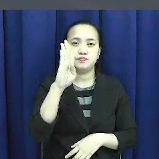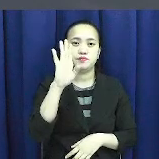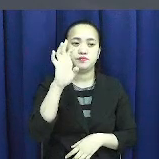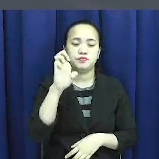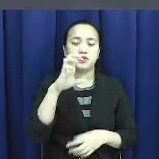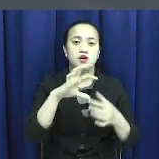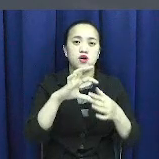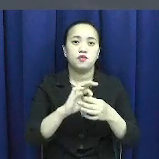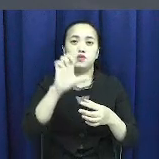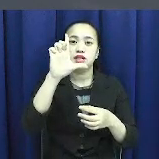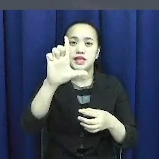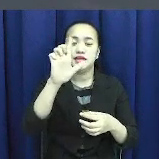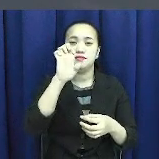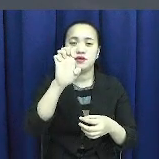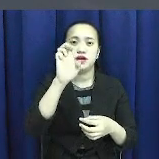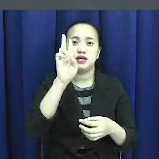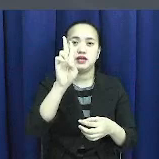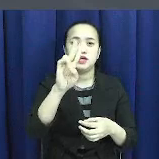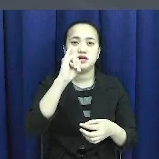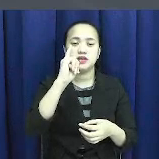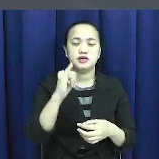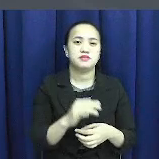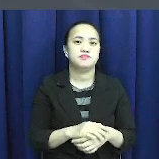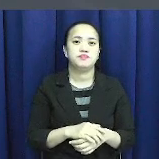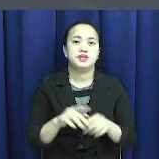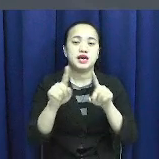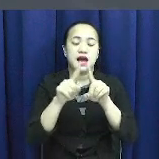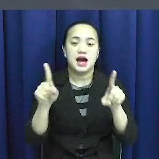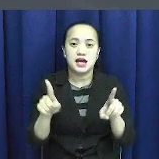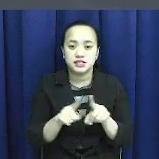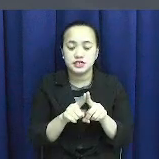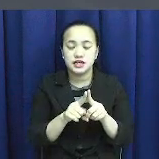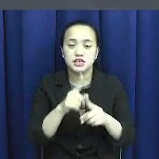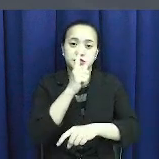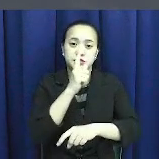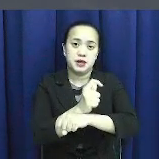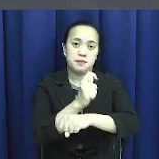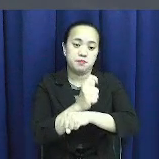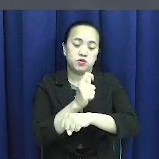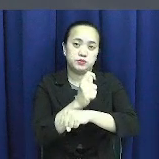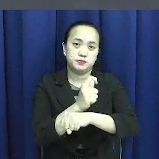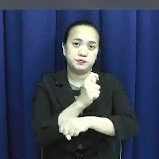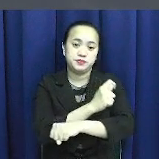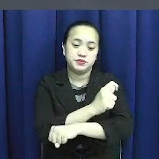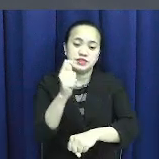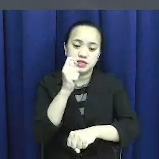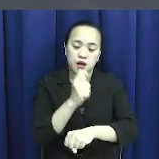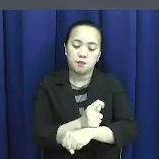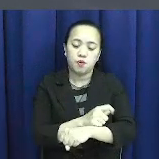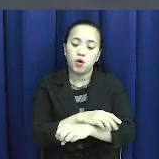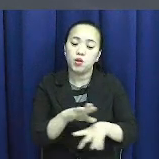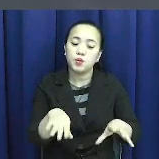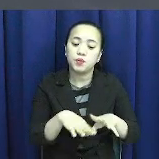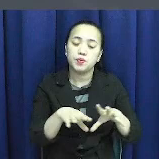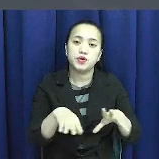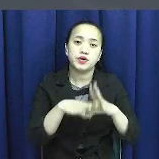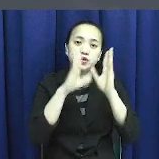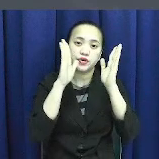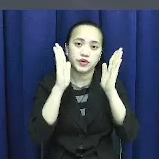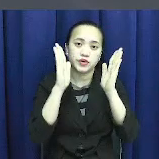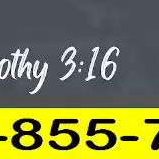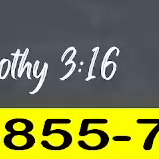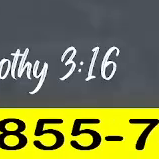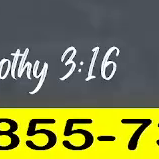Levites na sila po yung naka-assign as temple worker. At mula po dyan sa mga Levites, dyan